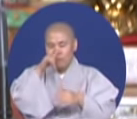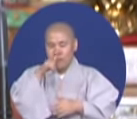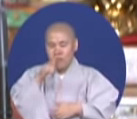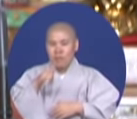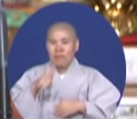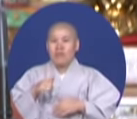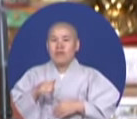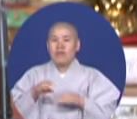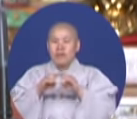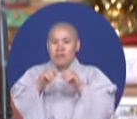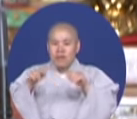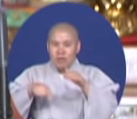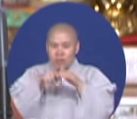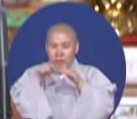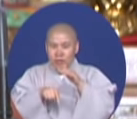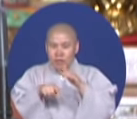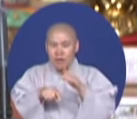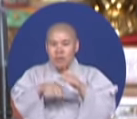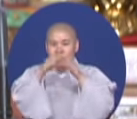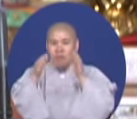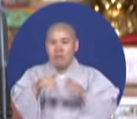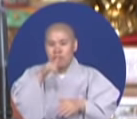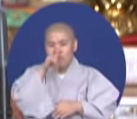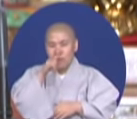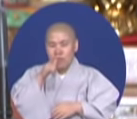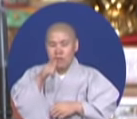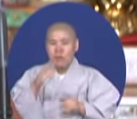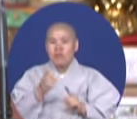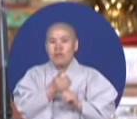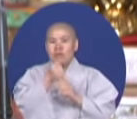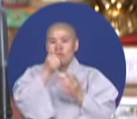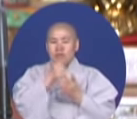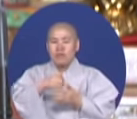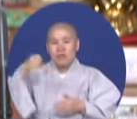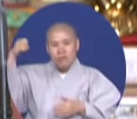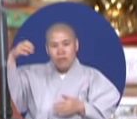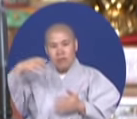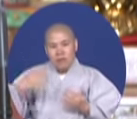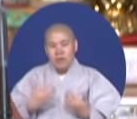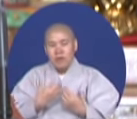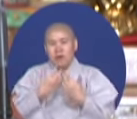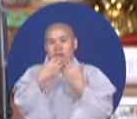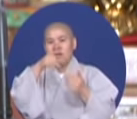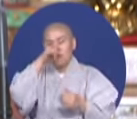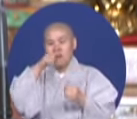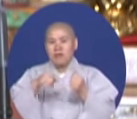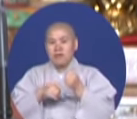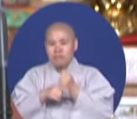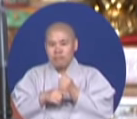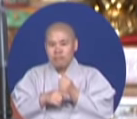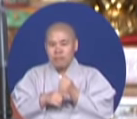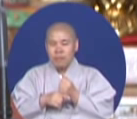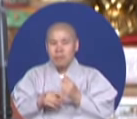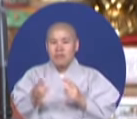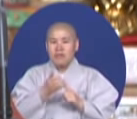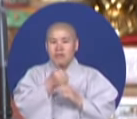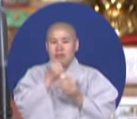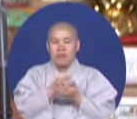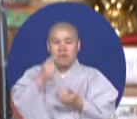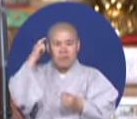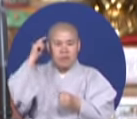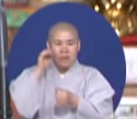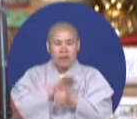저 땅 속에도 다 있고 이게 변시방인 거예요. 이 의미가 이렇게 무서운 겁니다. 이게 그 부처님